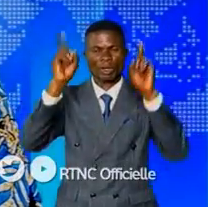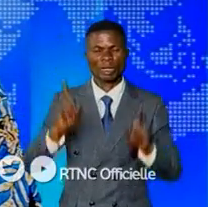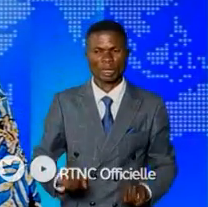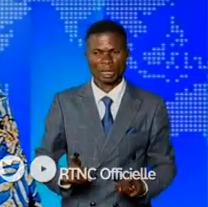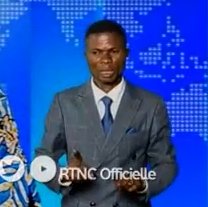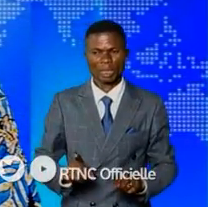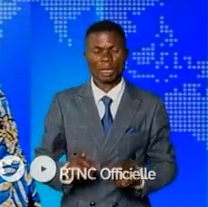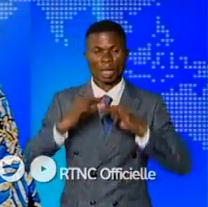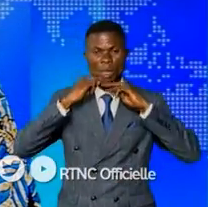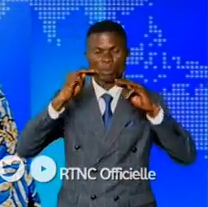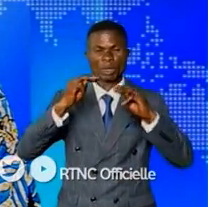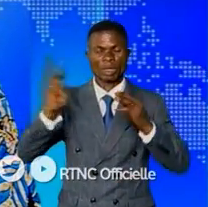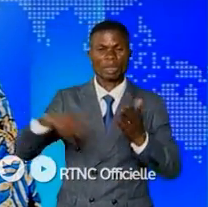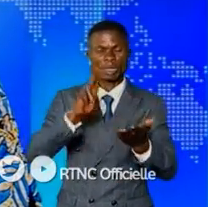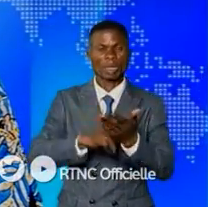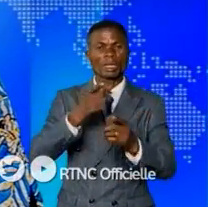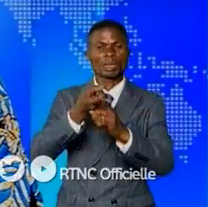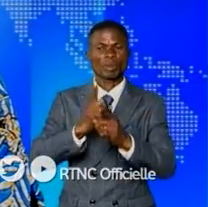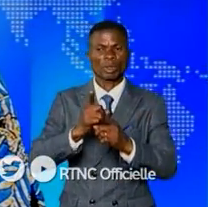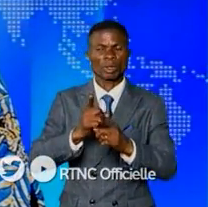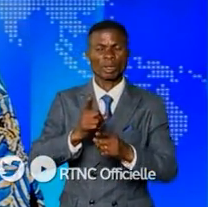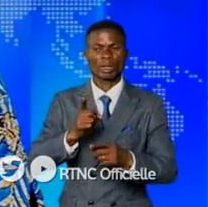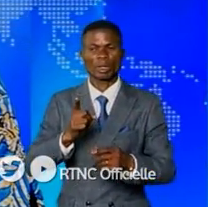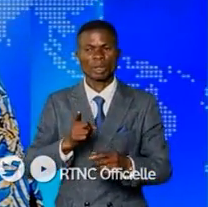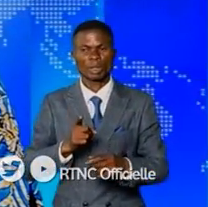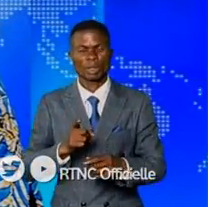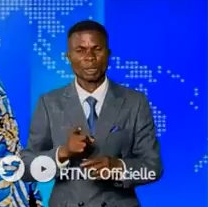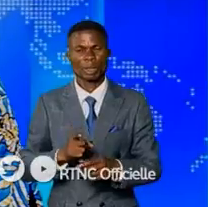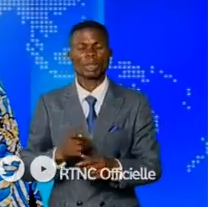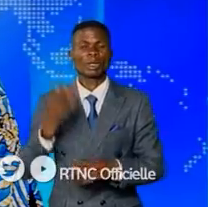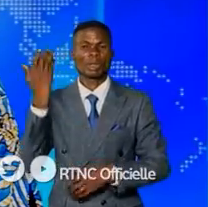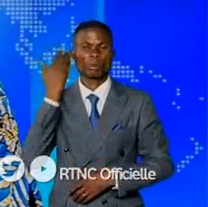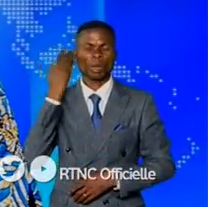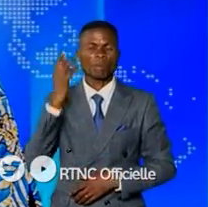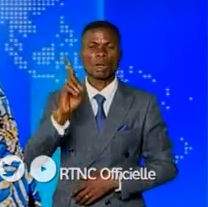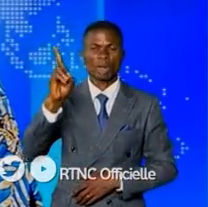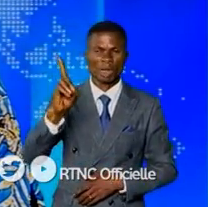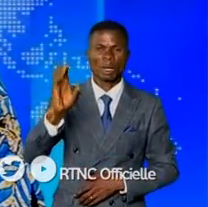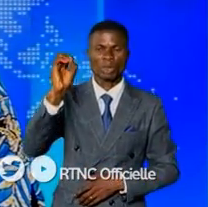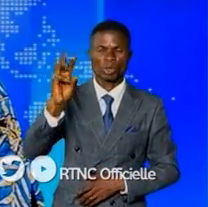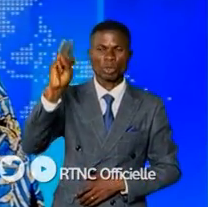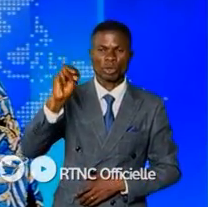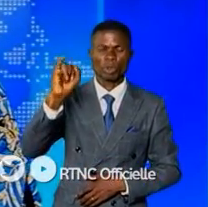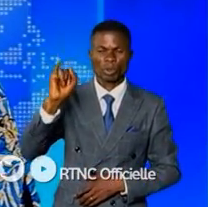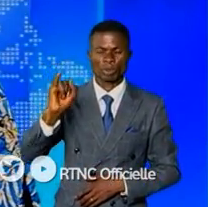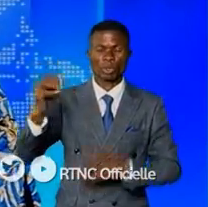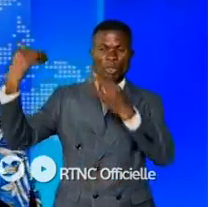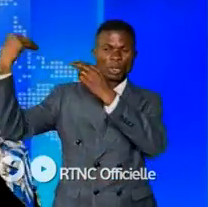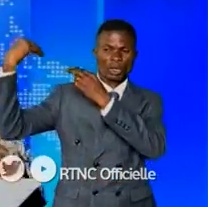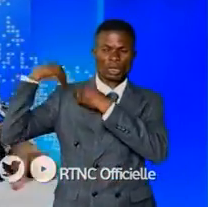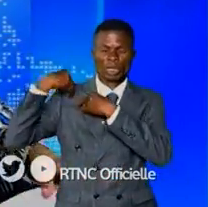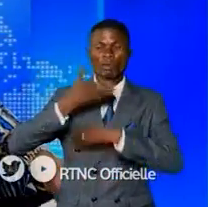l'Afrique. Ce message porte la signature de Kondimopolo Dominique, sa grandeur spirituelle, le